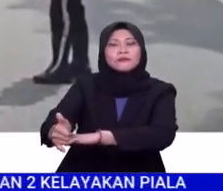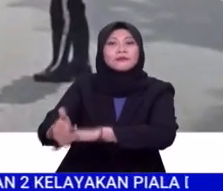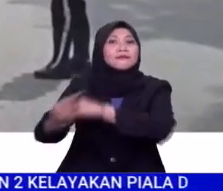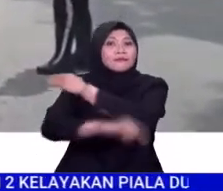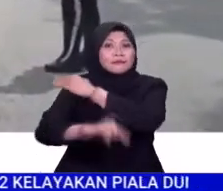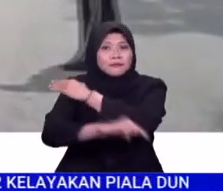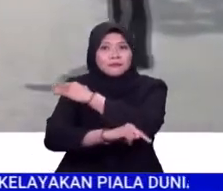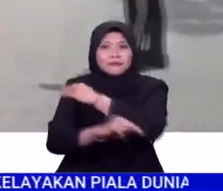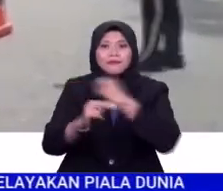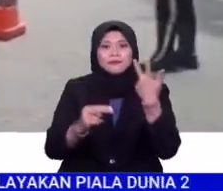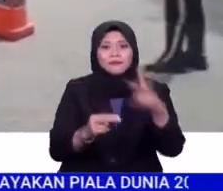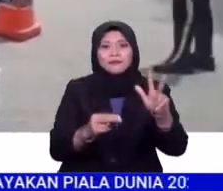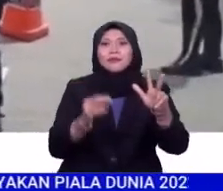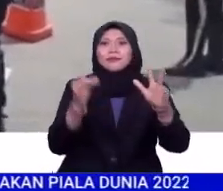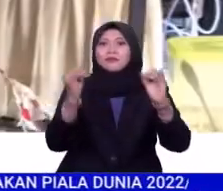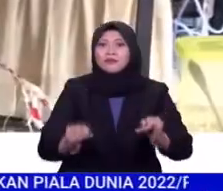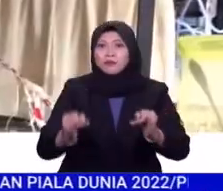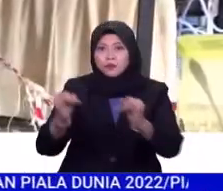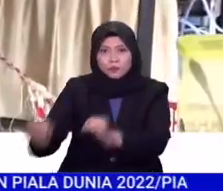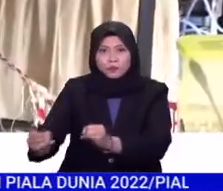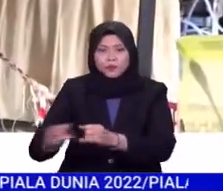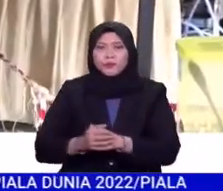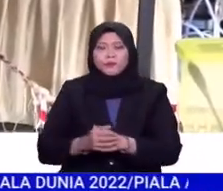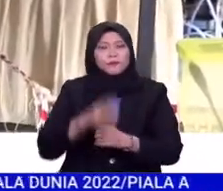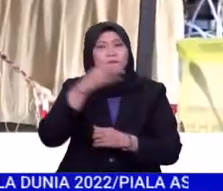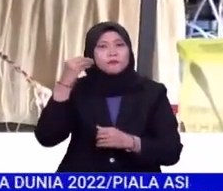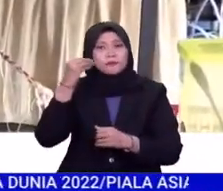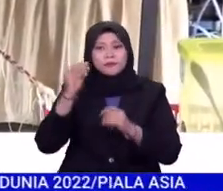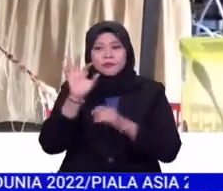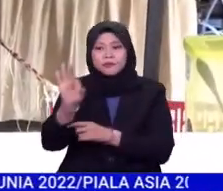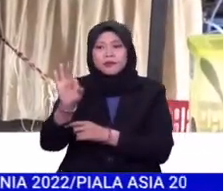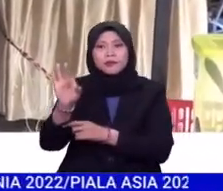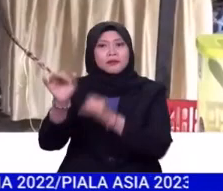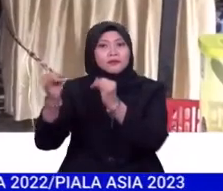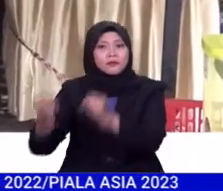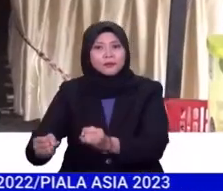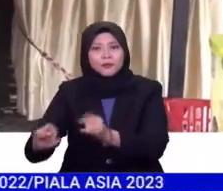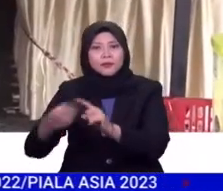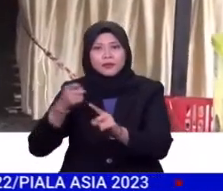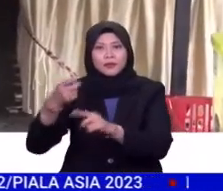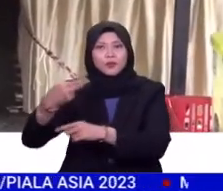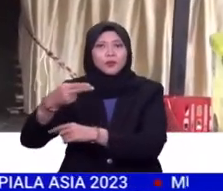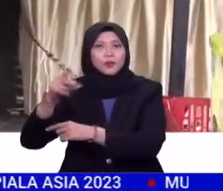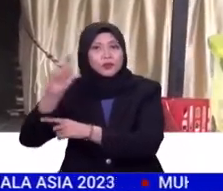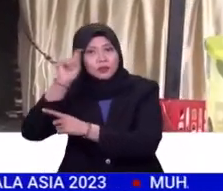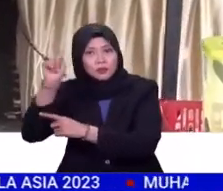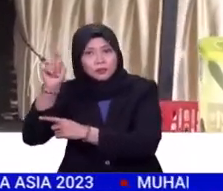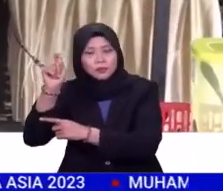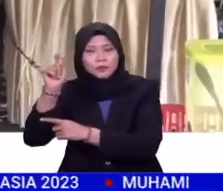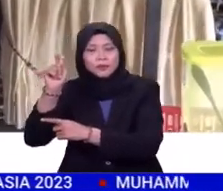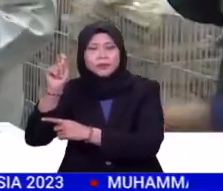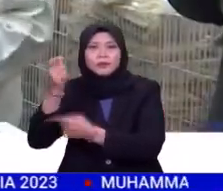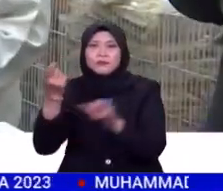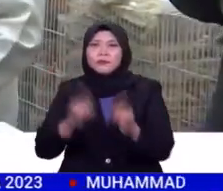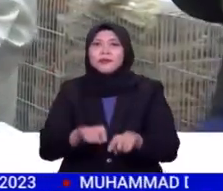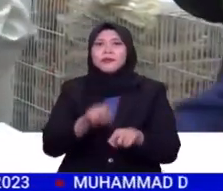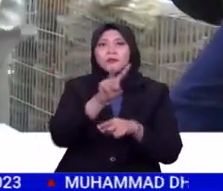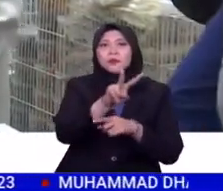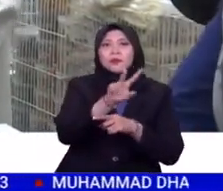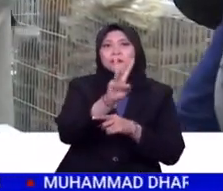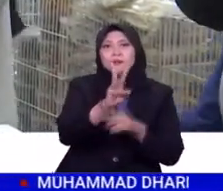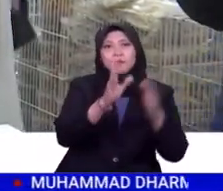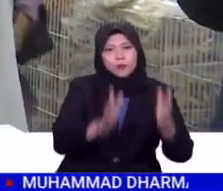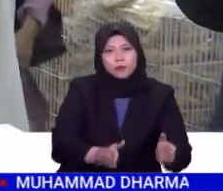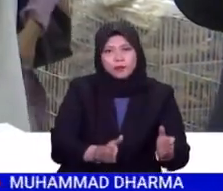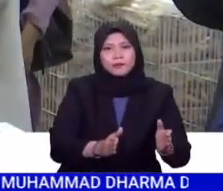dilakukan 13 individu. Manakala kepulangan 9 individu ke Hulu Terengganu pula mengakibatkan 26